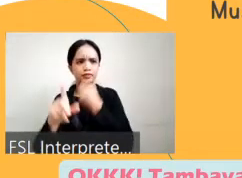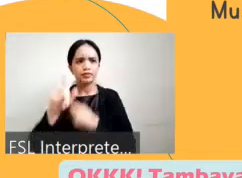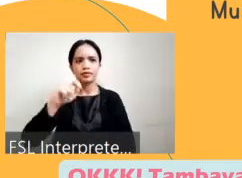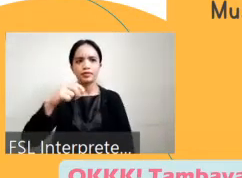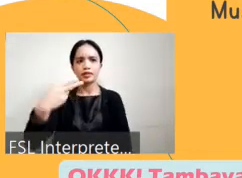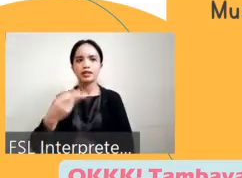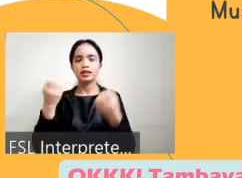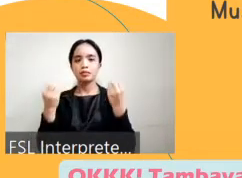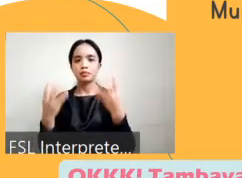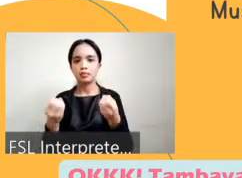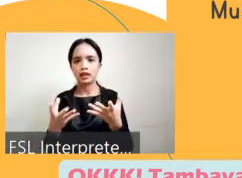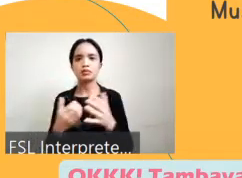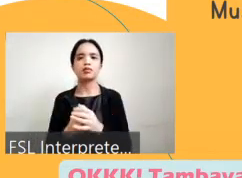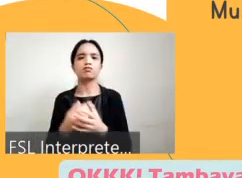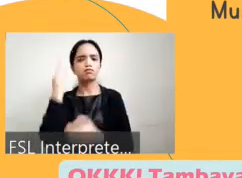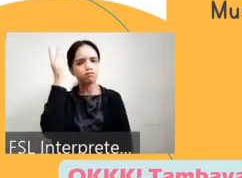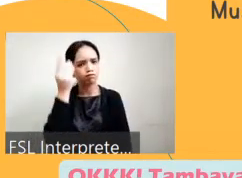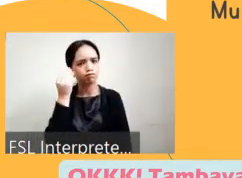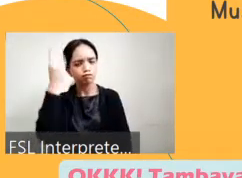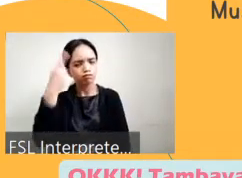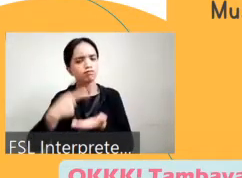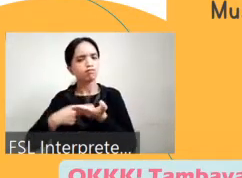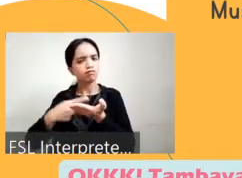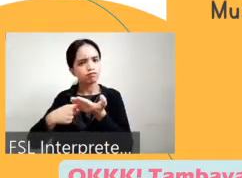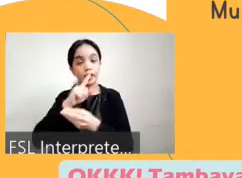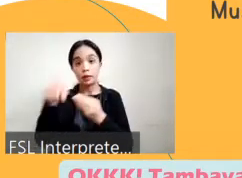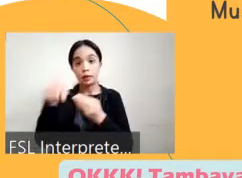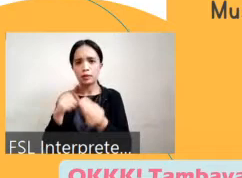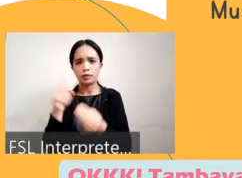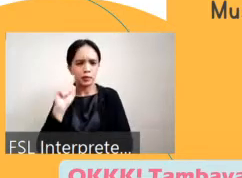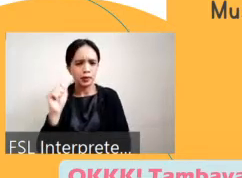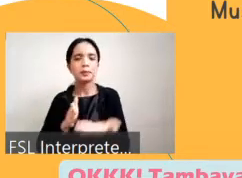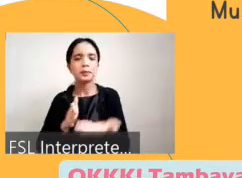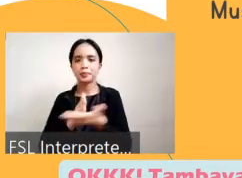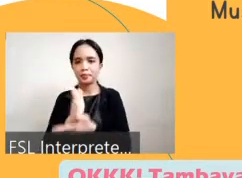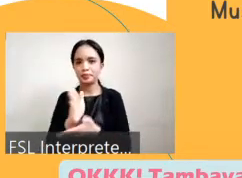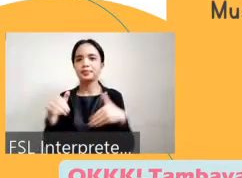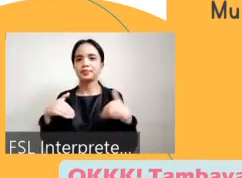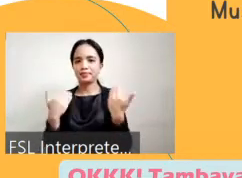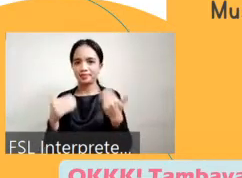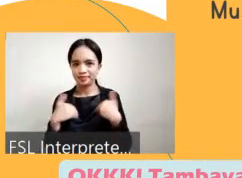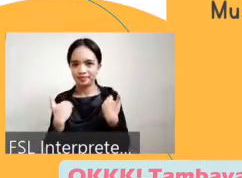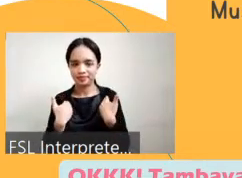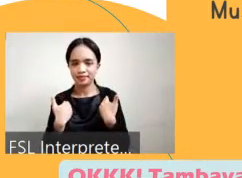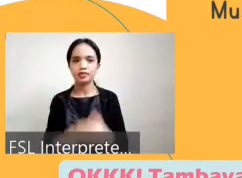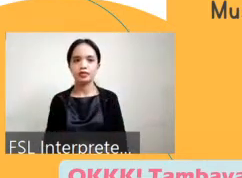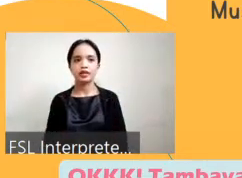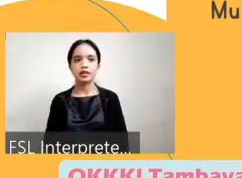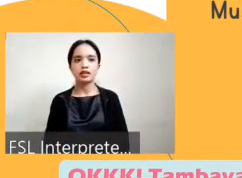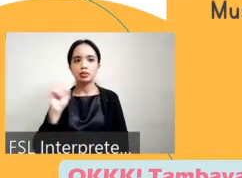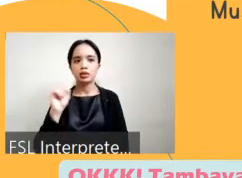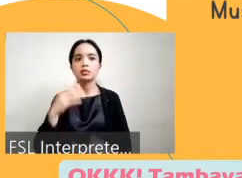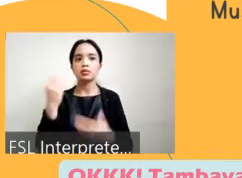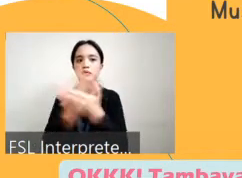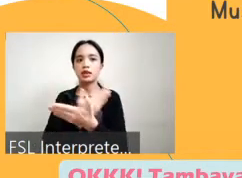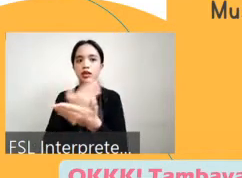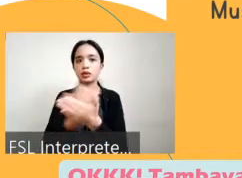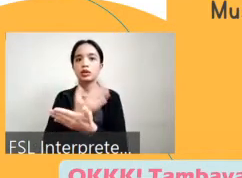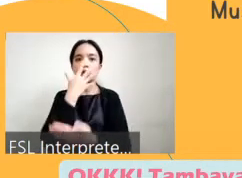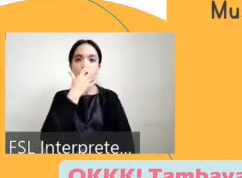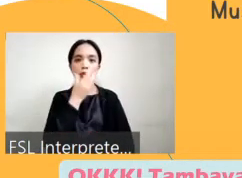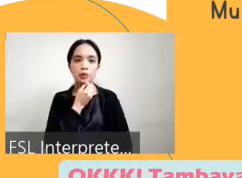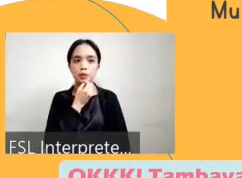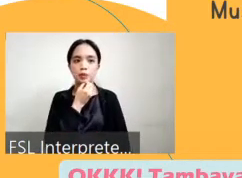tungkol sa ating karapatan bilang kabataan at syempre sa mga bago nating mga crafts